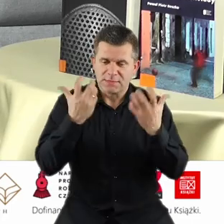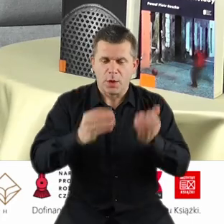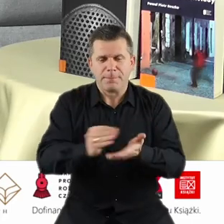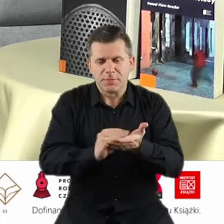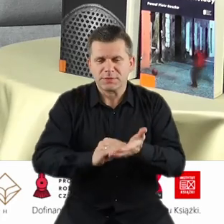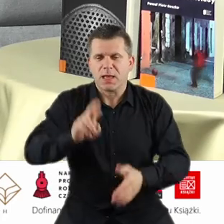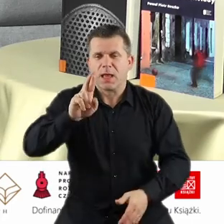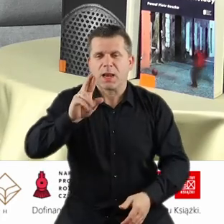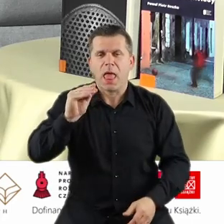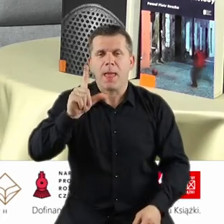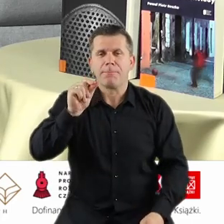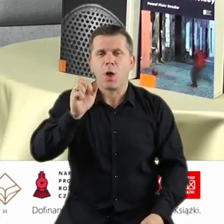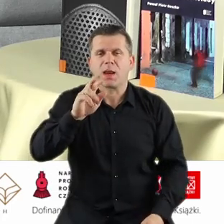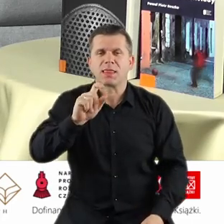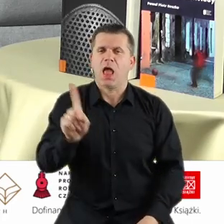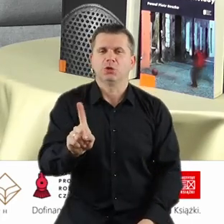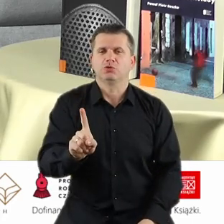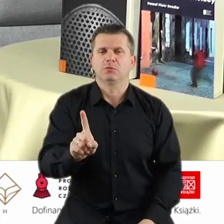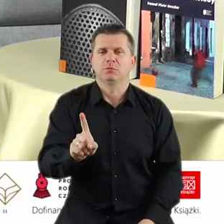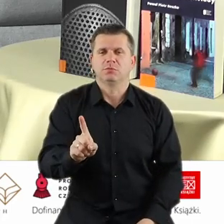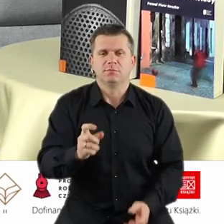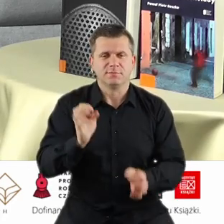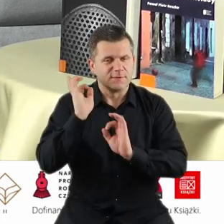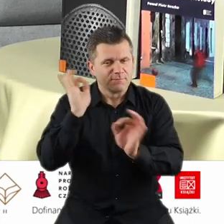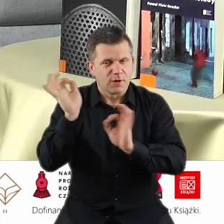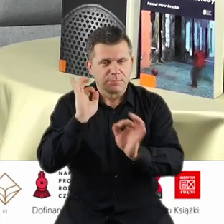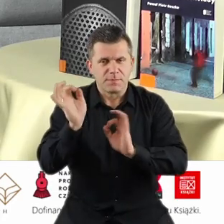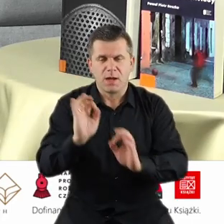chciałem pisać reportaże, ponieważ